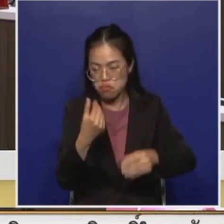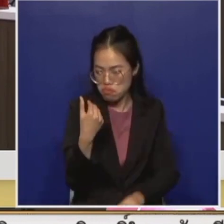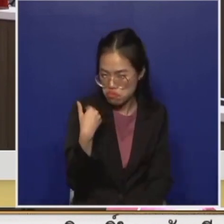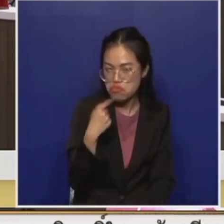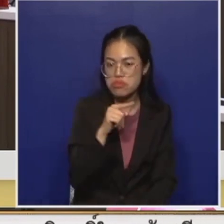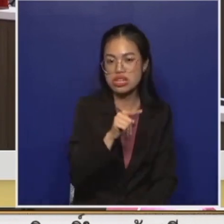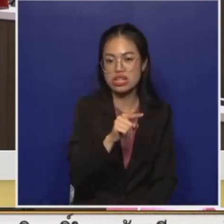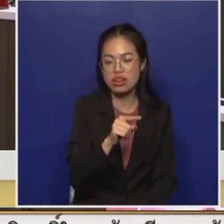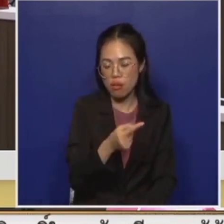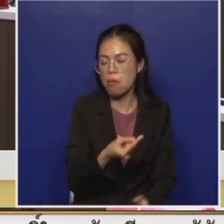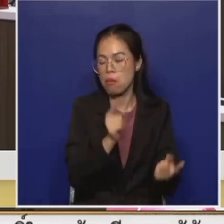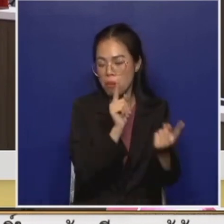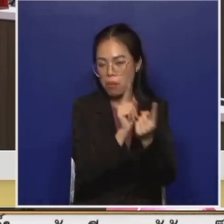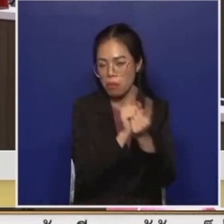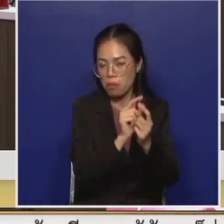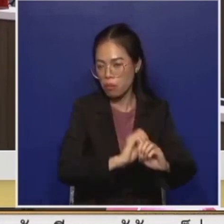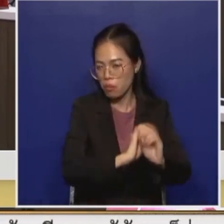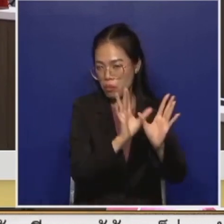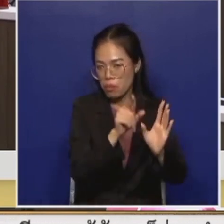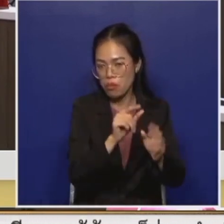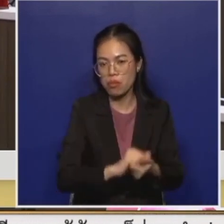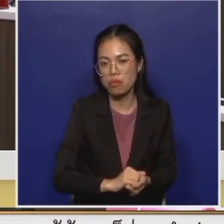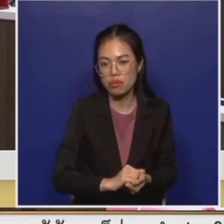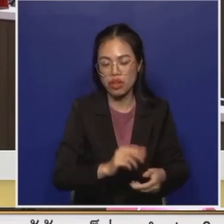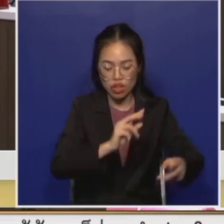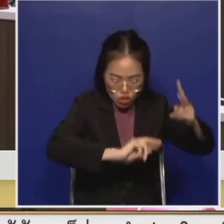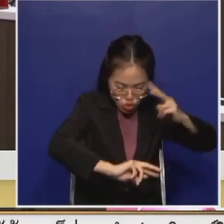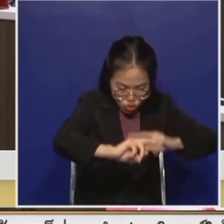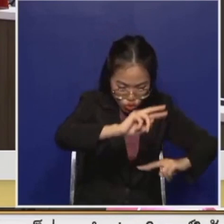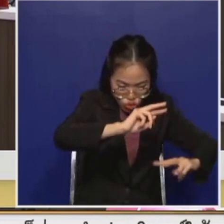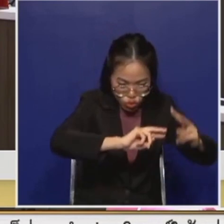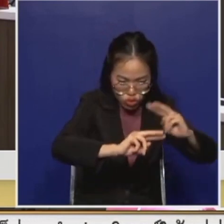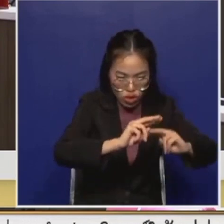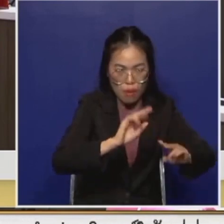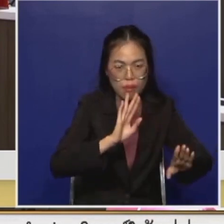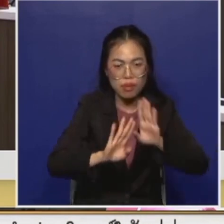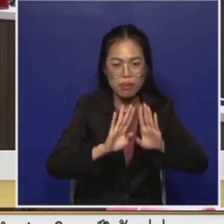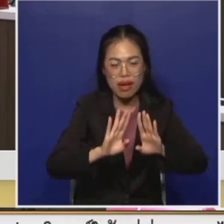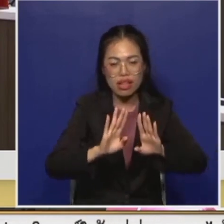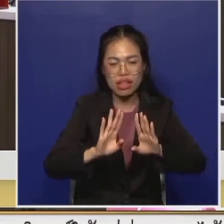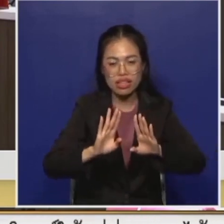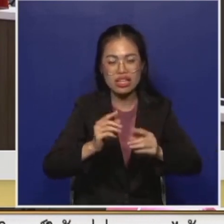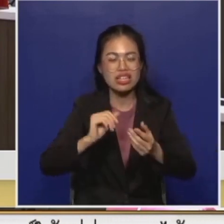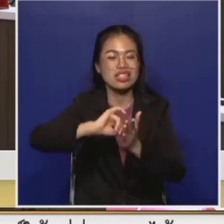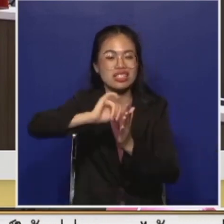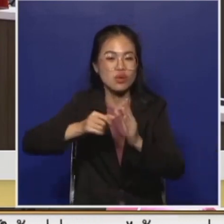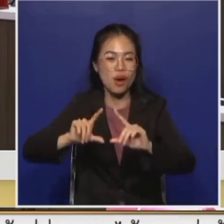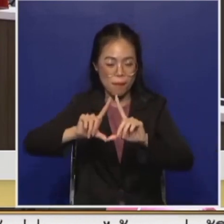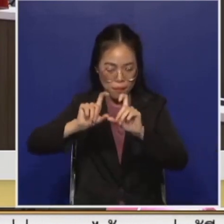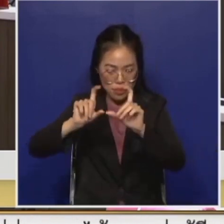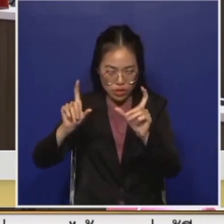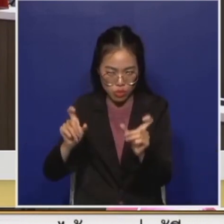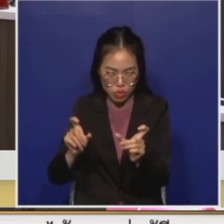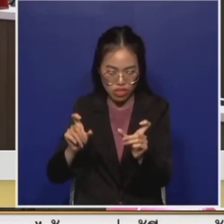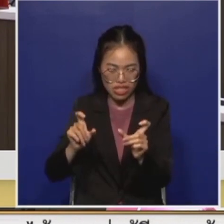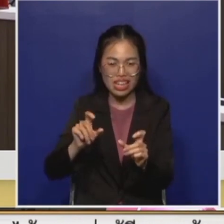อาชยาบติพิเศษครับสำรวจแร่390,000กว่ไร้ตีว่า 4,000ไร้ทเพชบูลอัี้อนุมัเรีบร้อยครับแล้ว